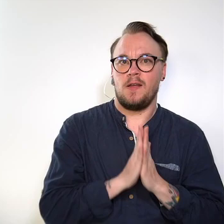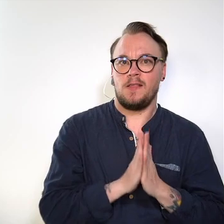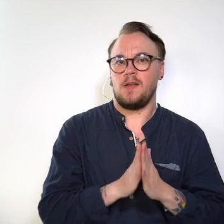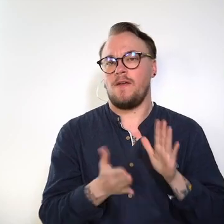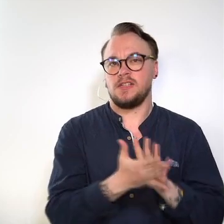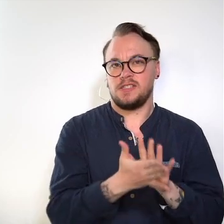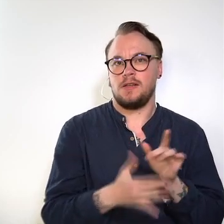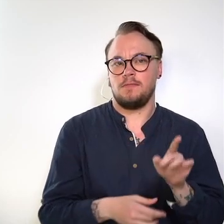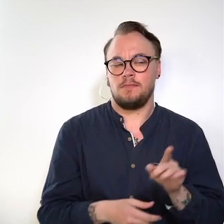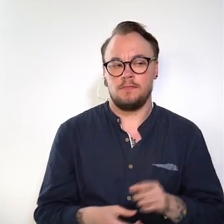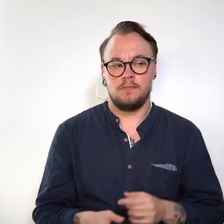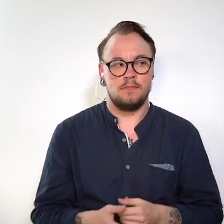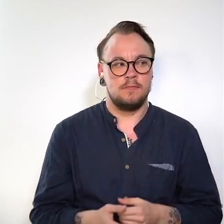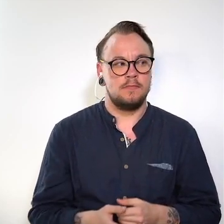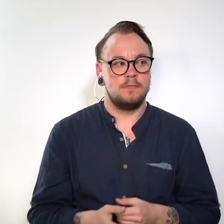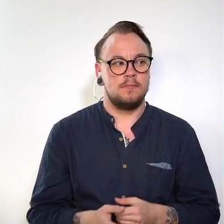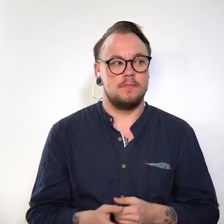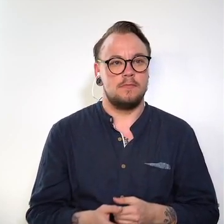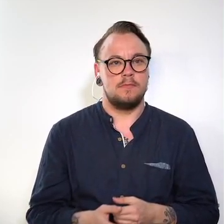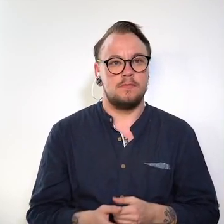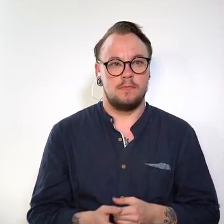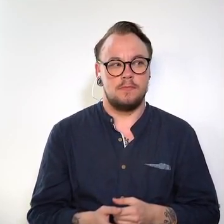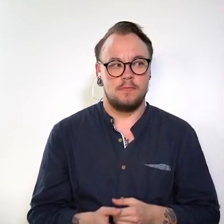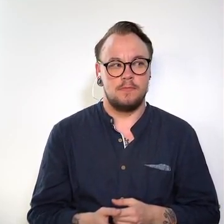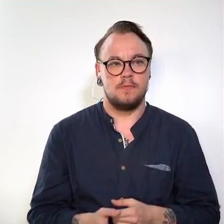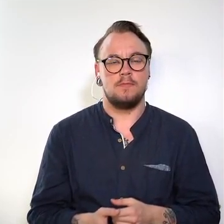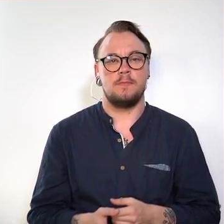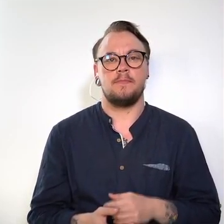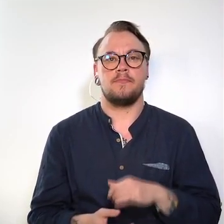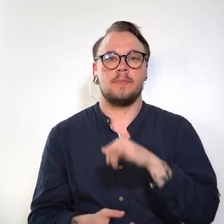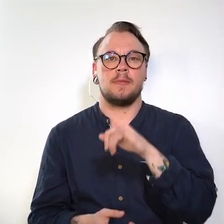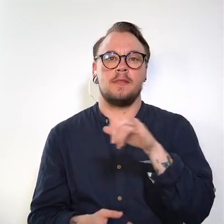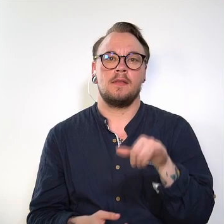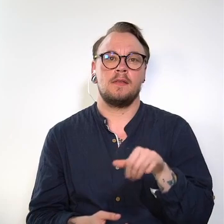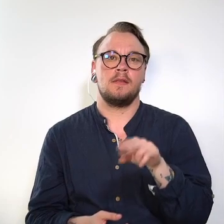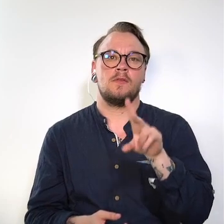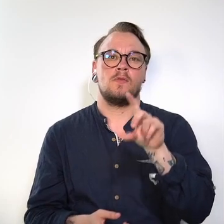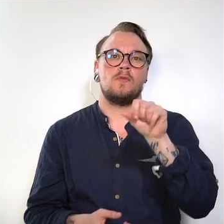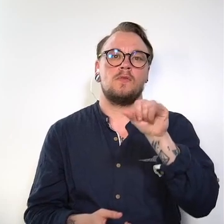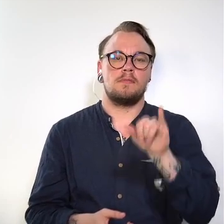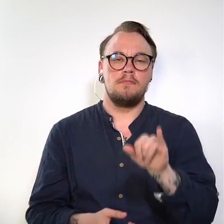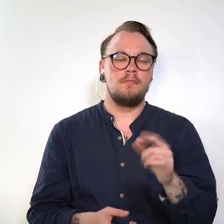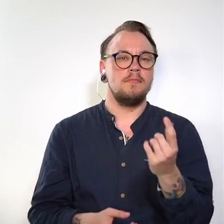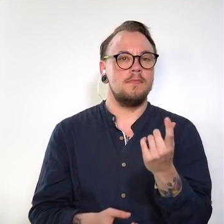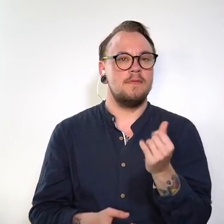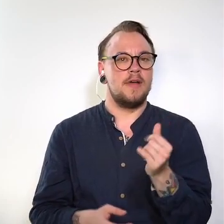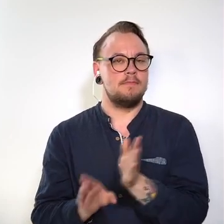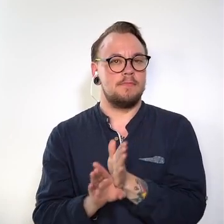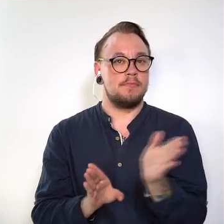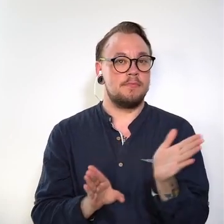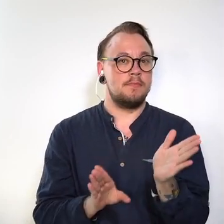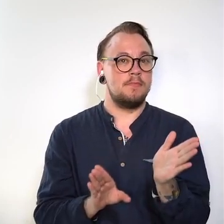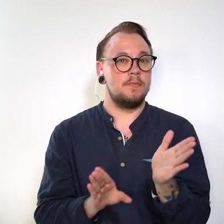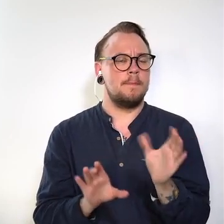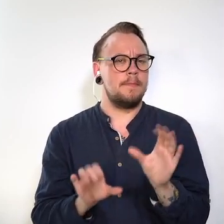Kiitos, tämä on kanssa. Sen verran vielä niin kuin tuoda pikkasen niin kuin sivuun tuosta kylläkin, mutta että kun puhutaan psykoanalyysistä, niin muistaa, että